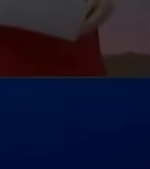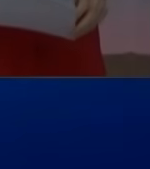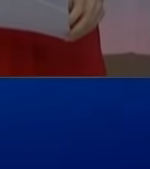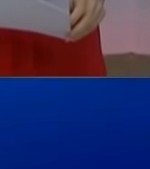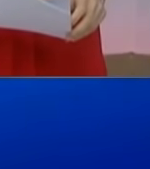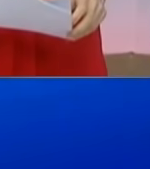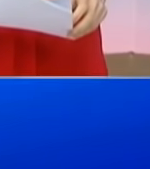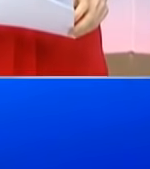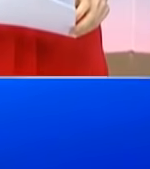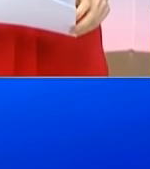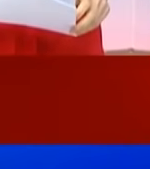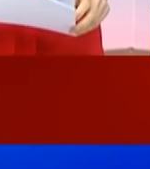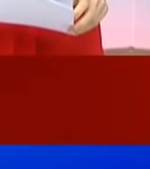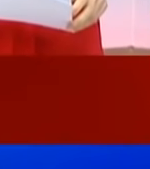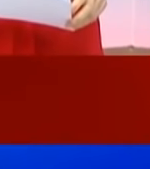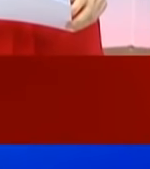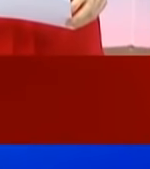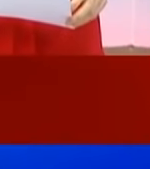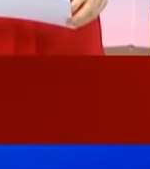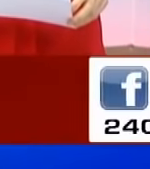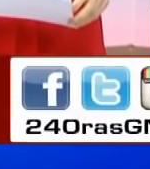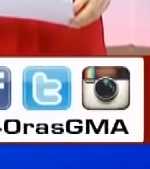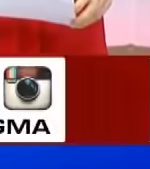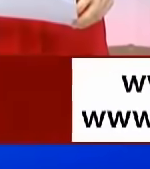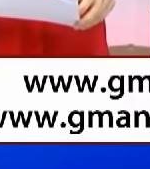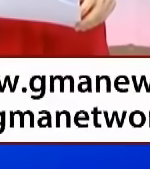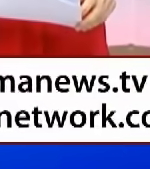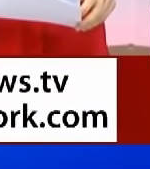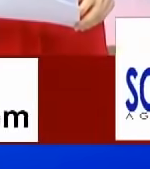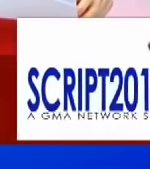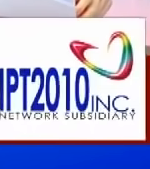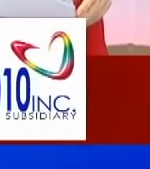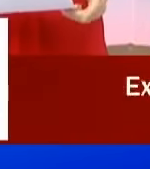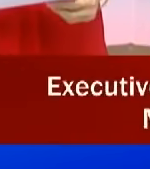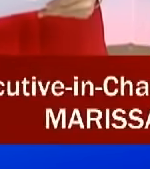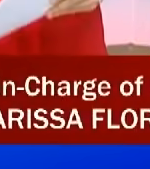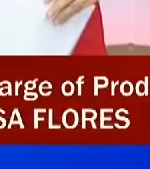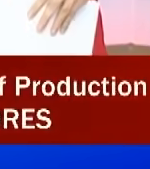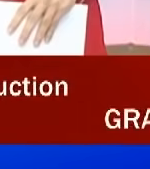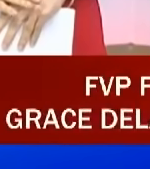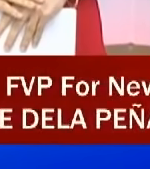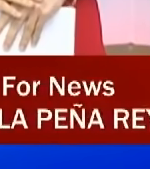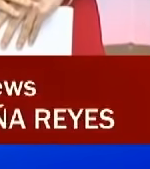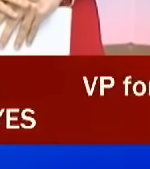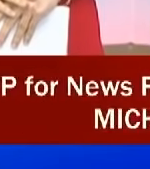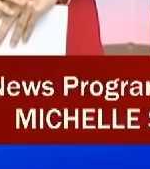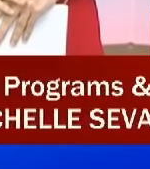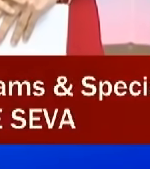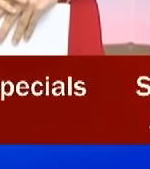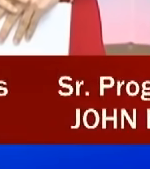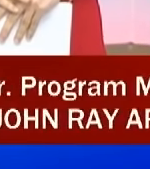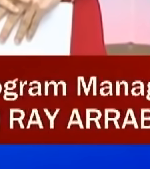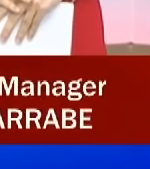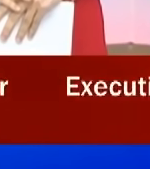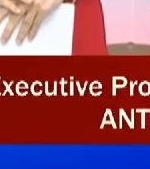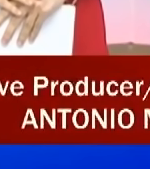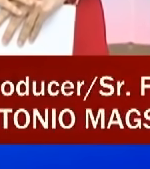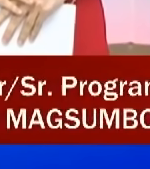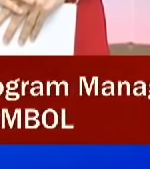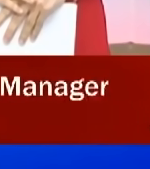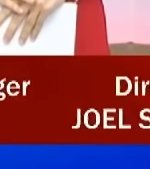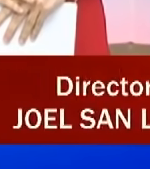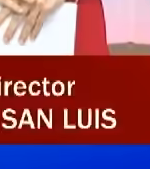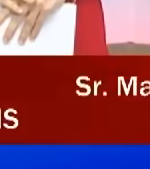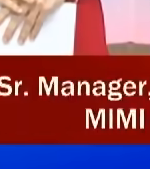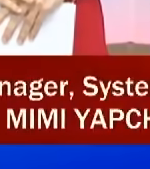At patuloy po tayong mag-ingat, mga kapuso. At yan po ang mga balita ngayong Webes. Ako po si Vicky Morales. Ako po si Ato Maraulio. Ako po si